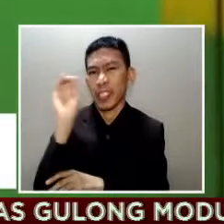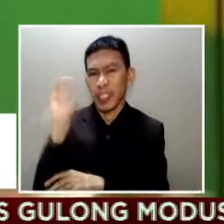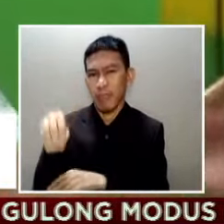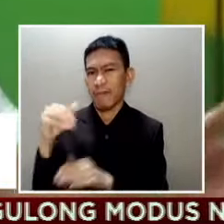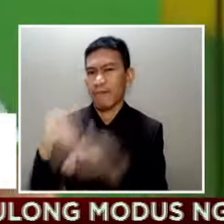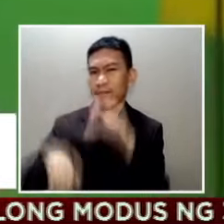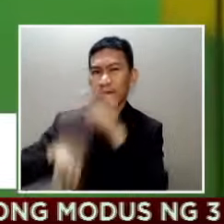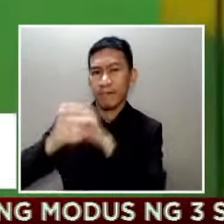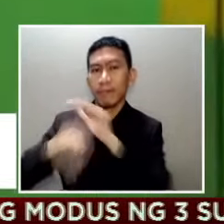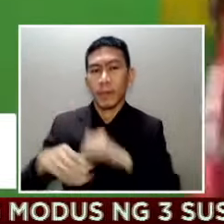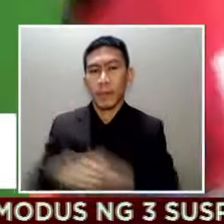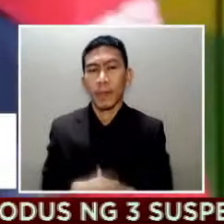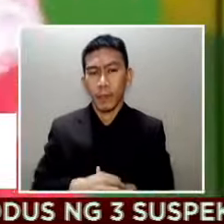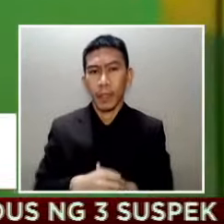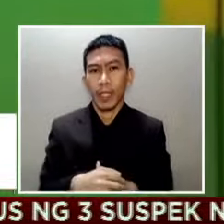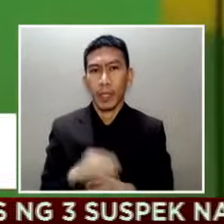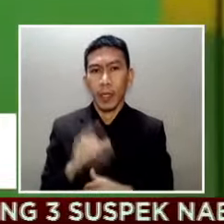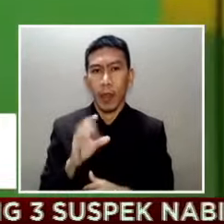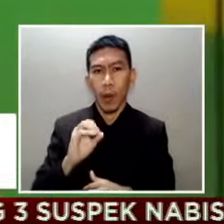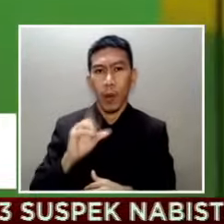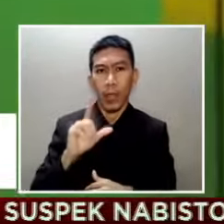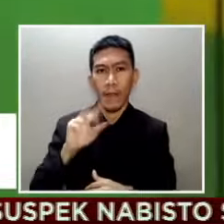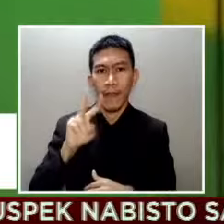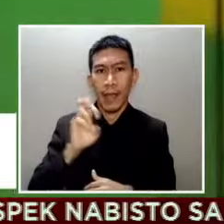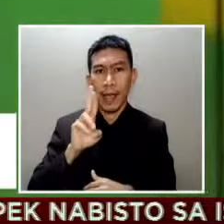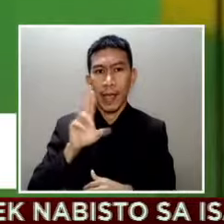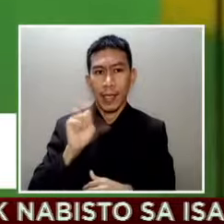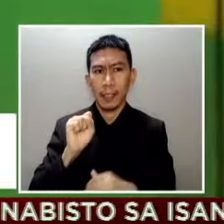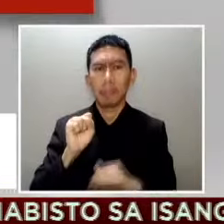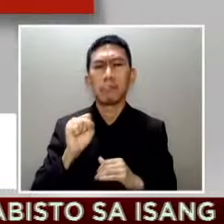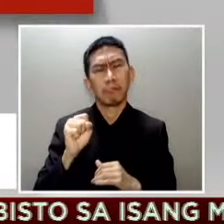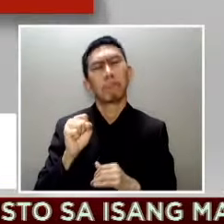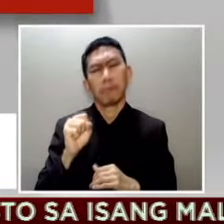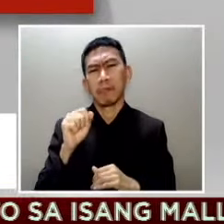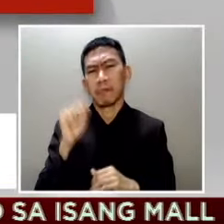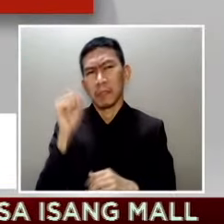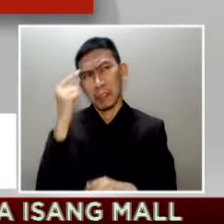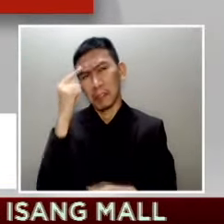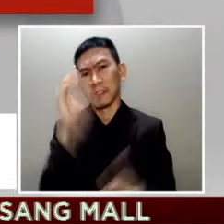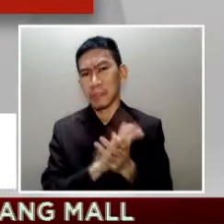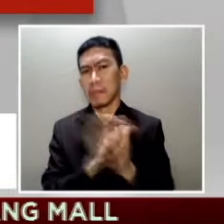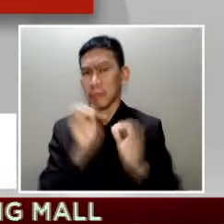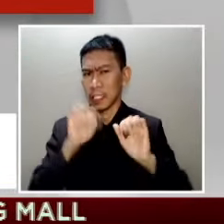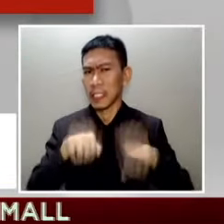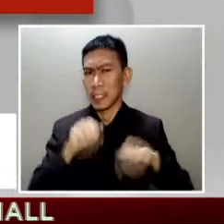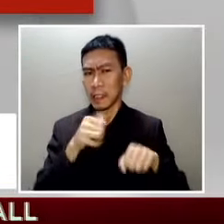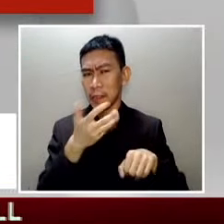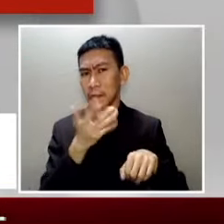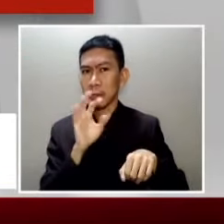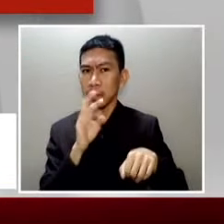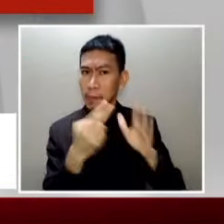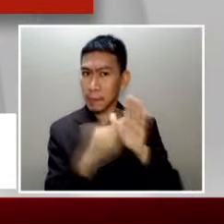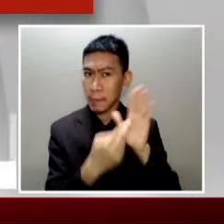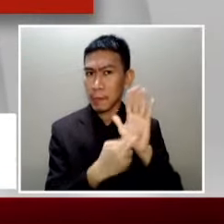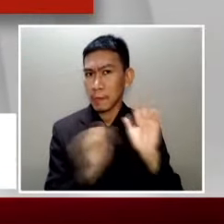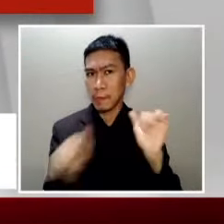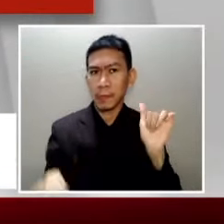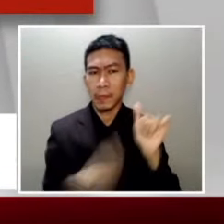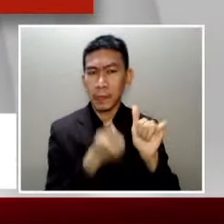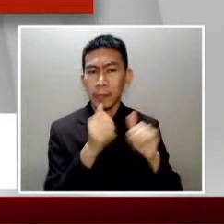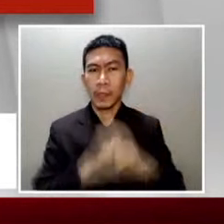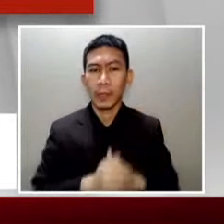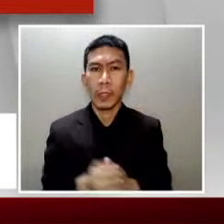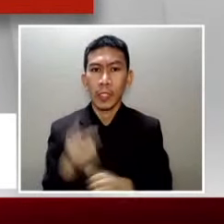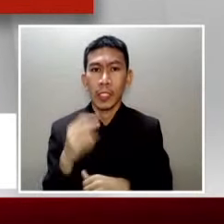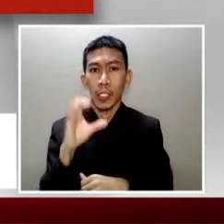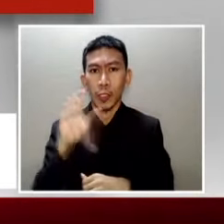Kumpiyansa naman si Olivares na maayos itong may papatupad. Yung ating DCQ nagkaroon ng mga amendments pero ito